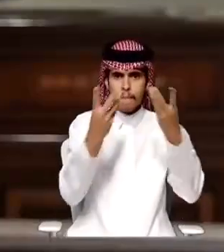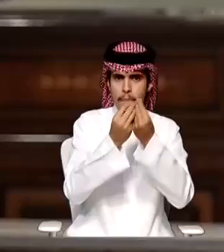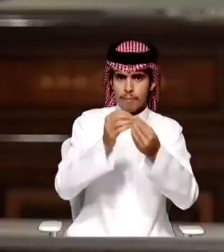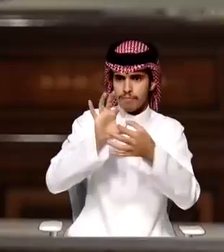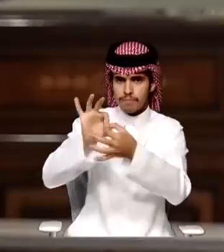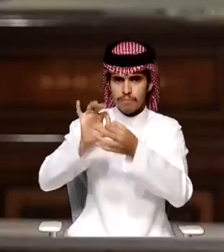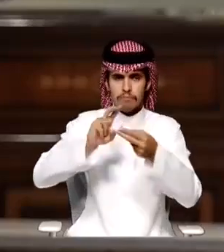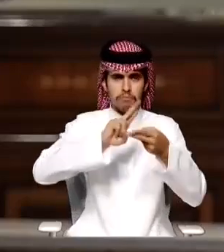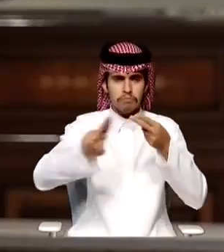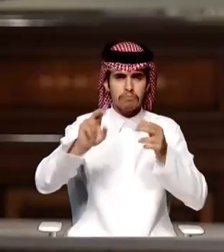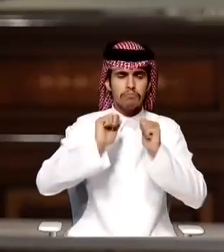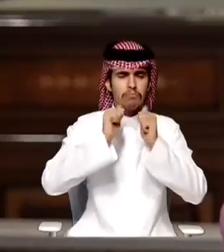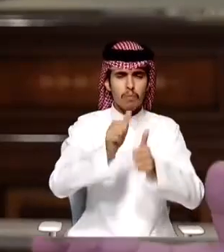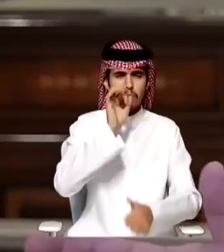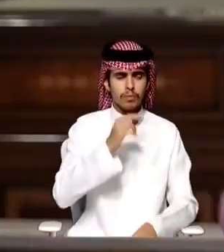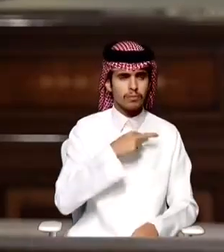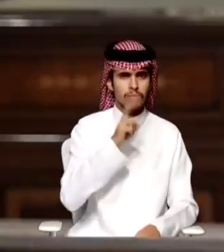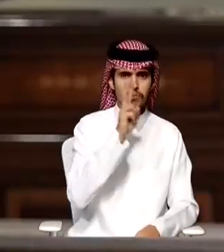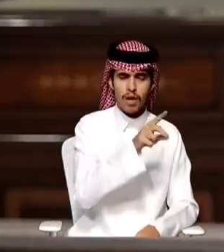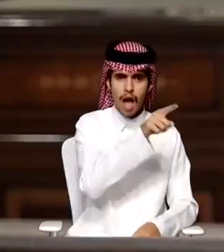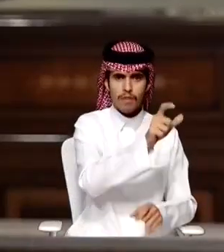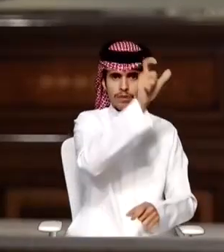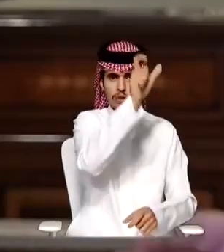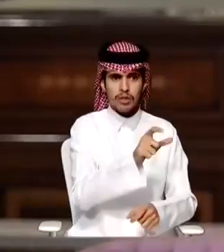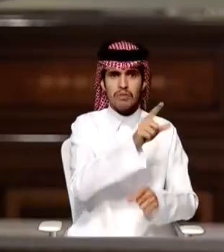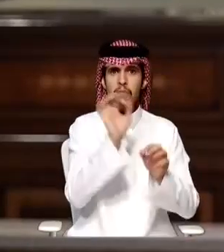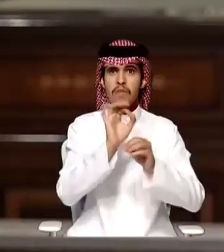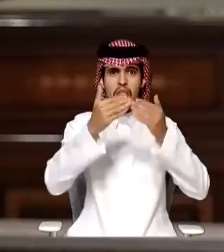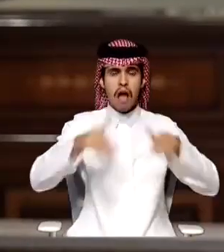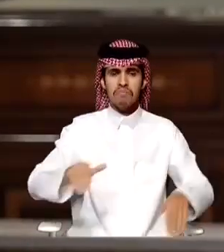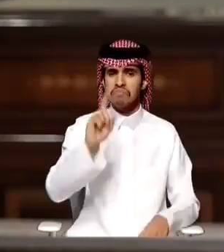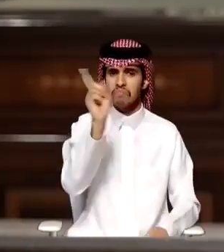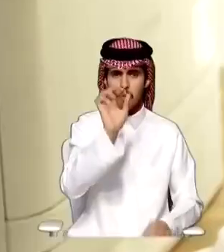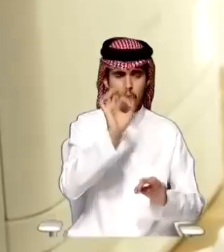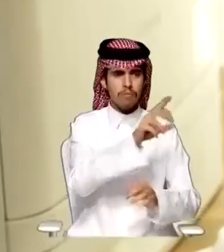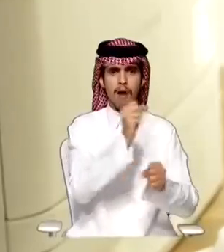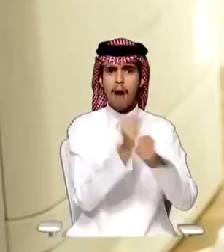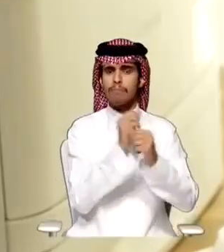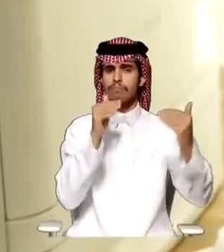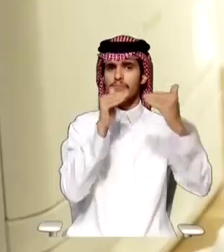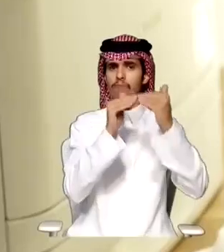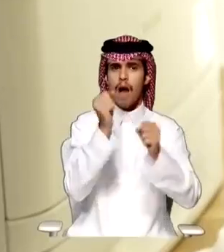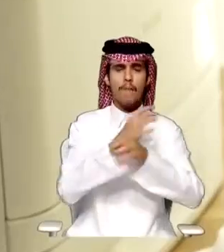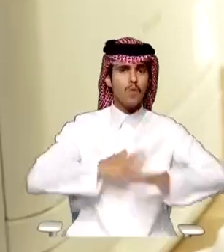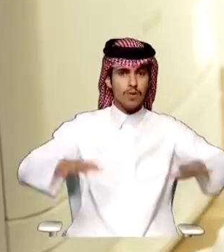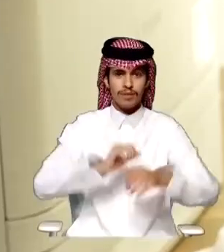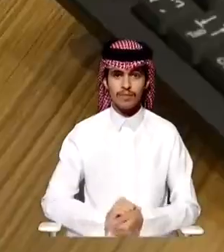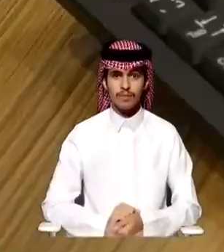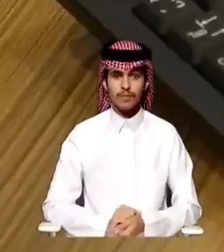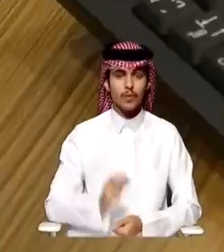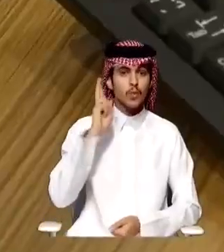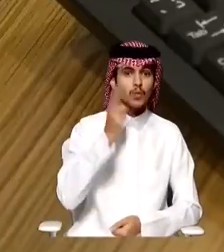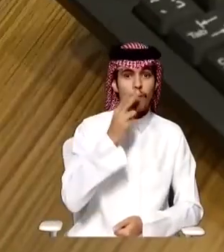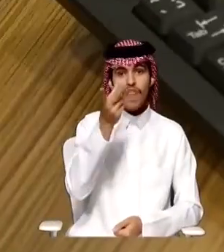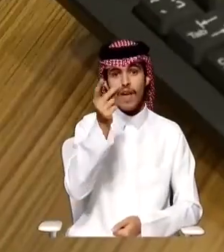ما تعاملت معه كانه يعني عنده اعاقه مثلهم مثل باقي الزملاء والثاني يعمل في احدى